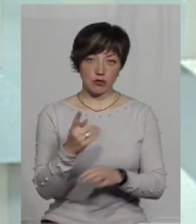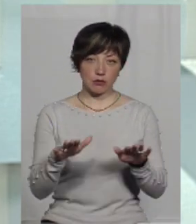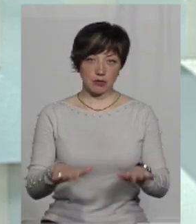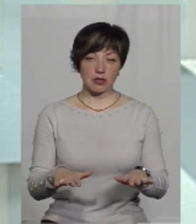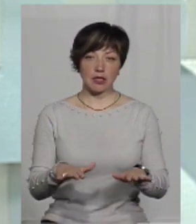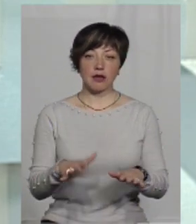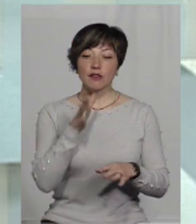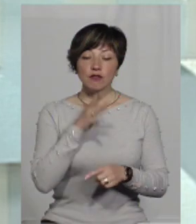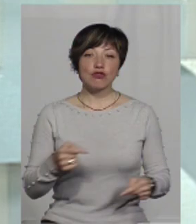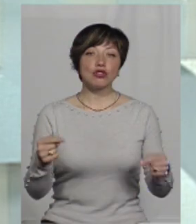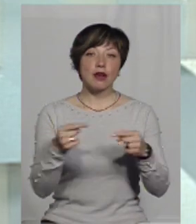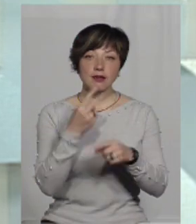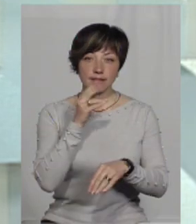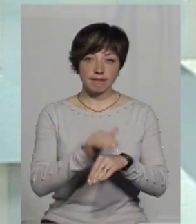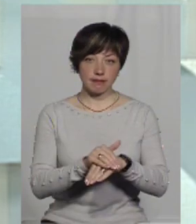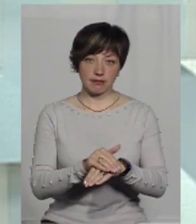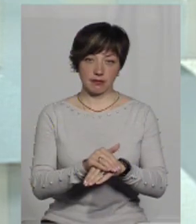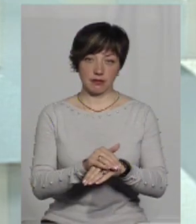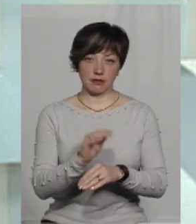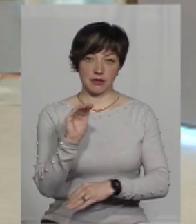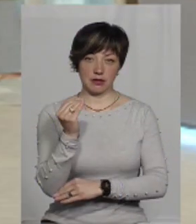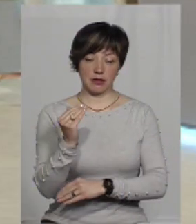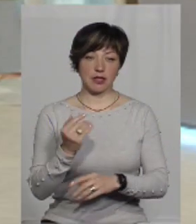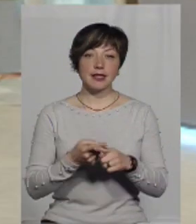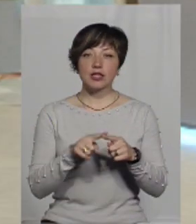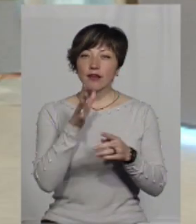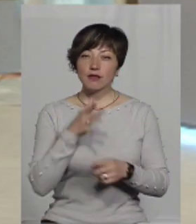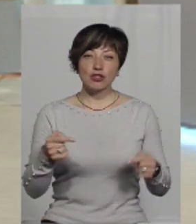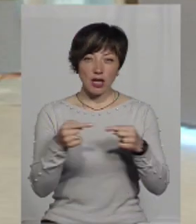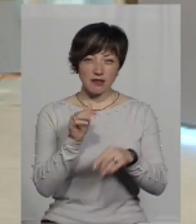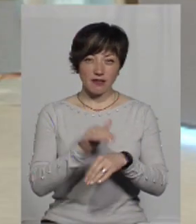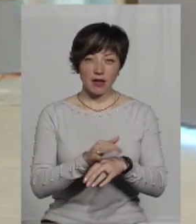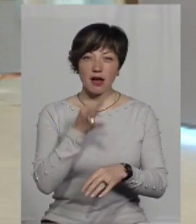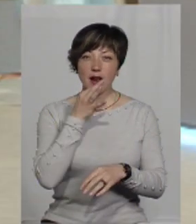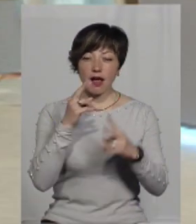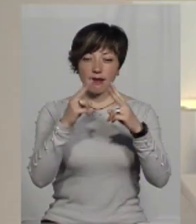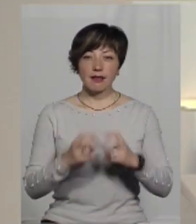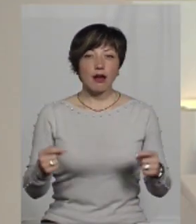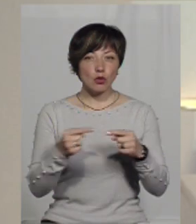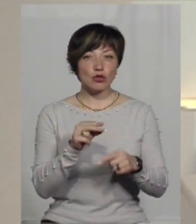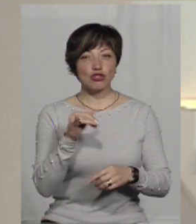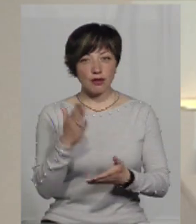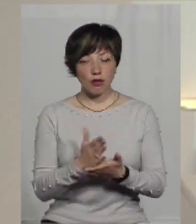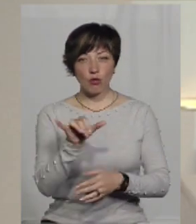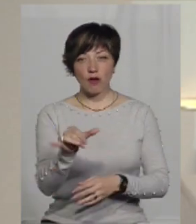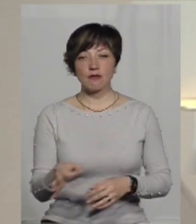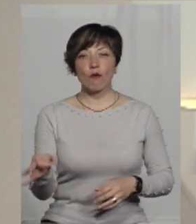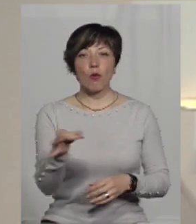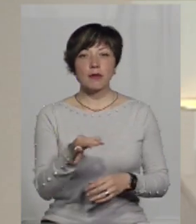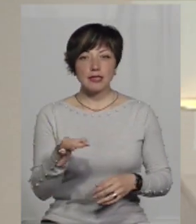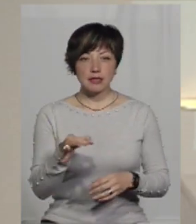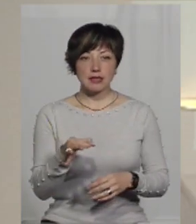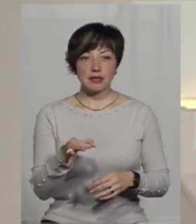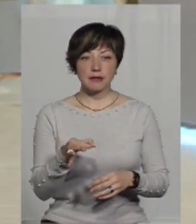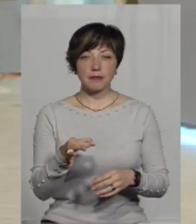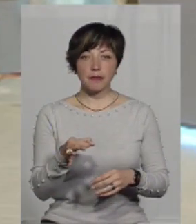місці вчасне виявлення дитини. І це, до речі, це вчасне виявлення, рання діагностика. Чи є у нас в області, це